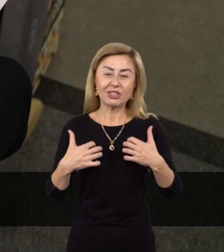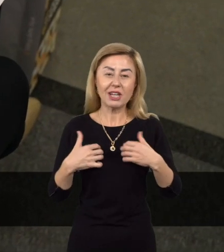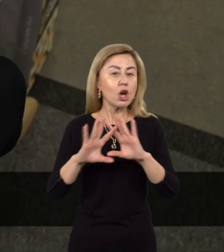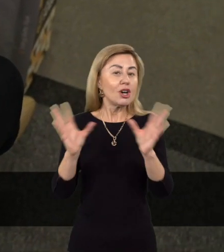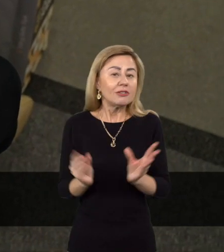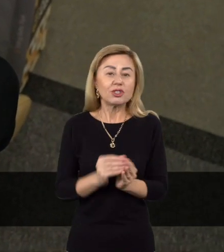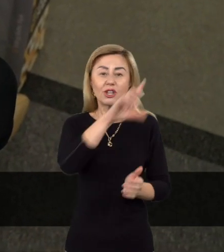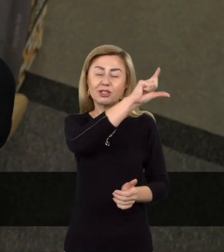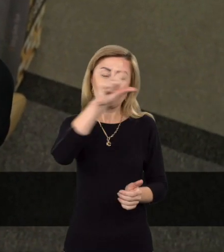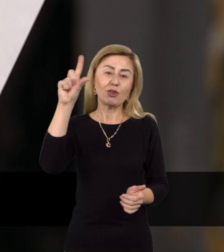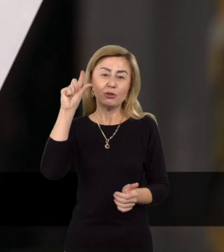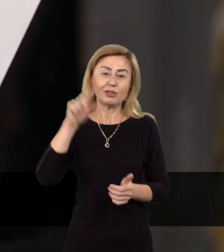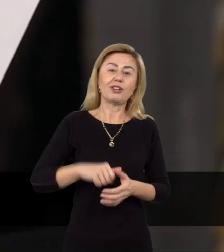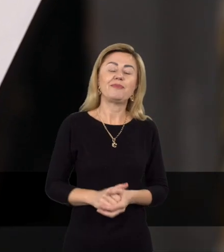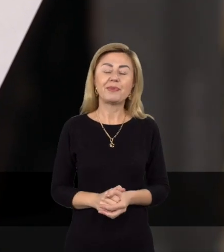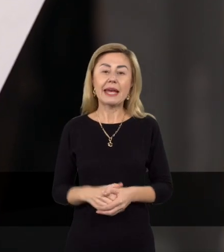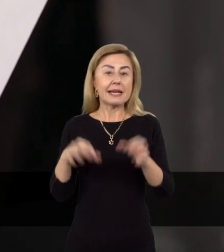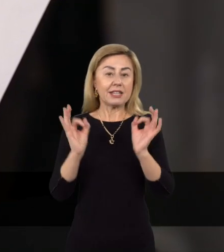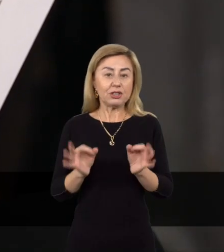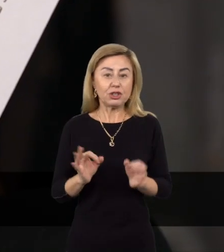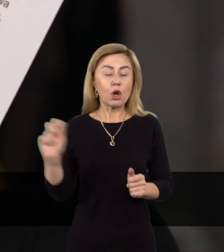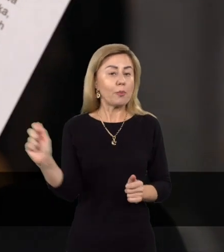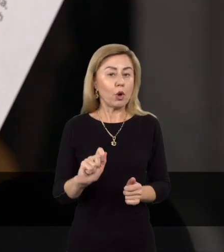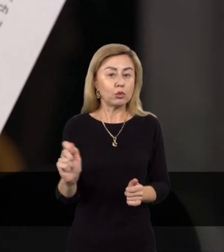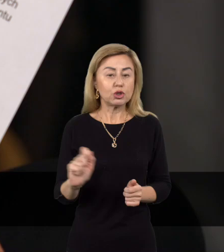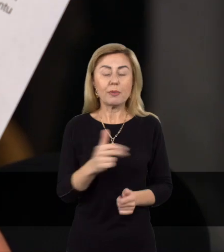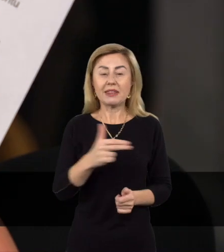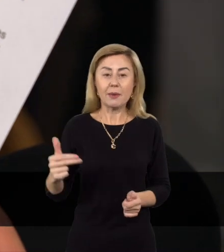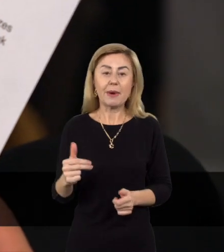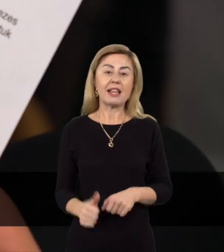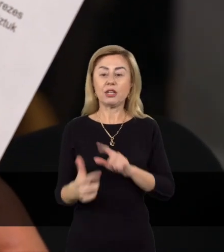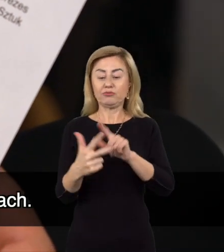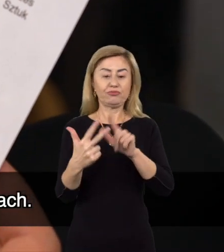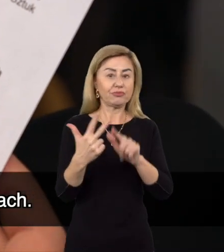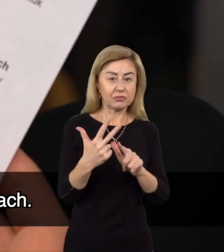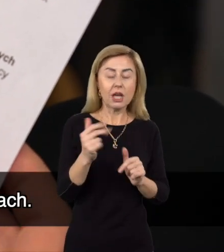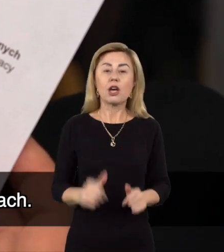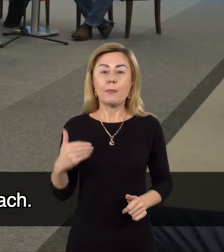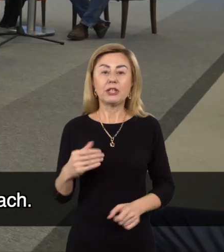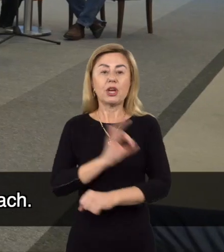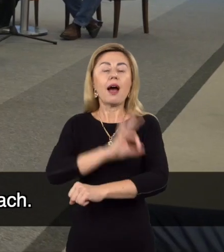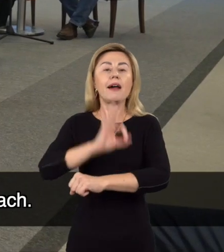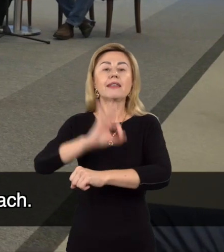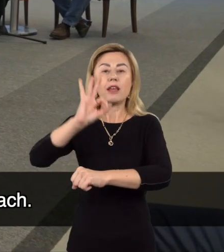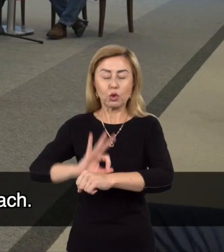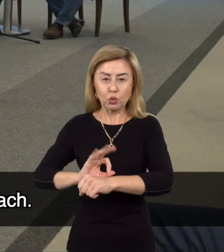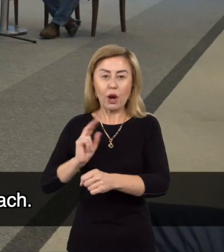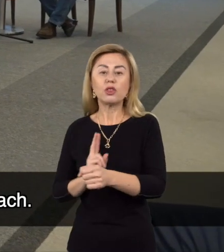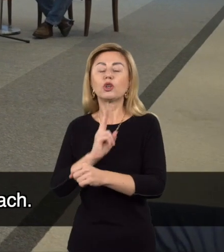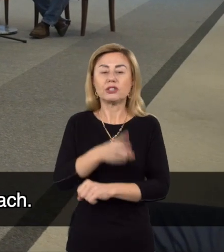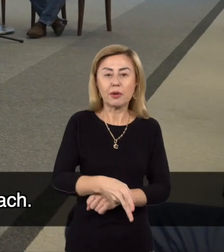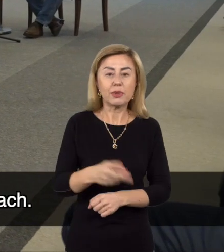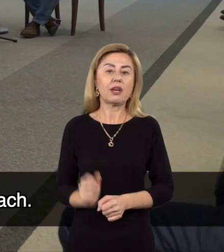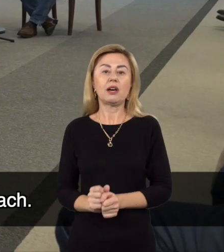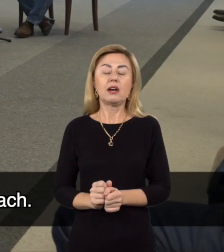funkcjonowanie bardzo wielu osób. Dzisiaj będziemy poruszać tematy w trzech przestrzeniach. Będzie to architektura dostępna i